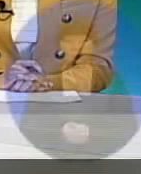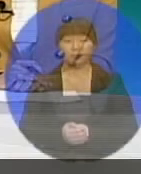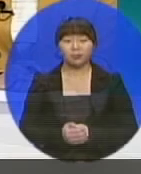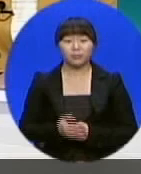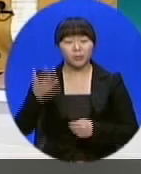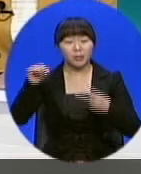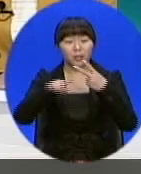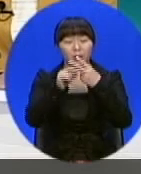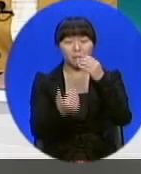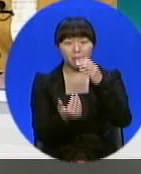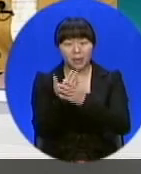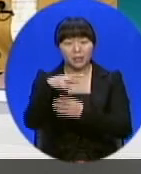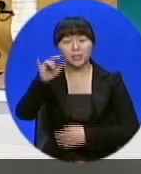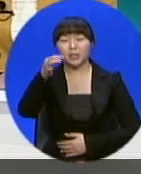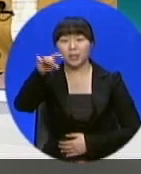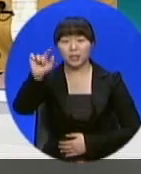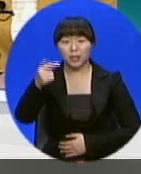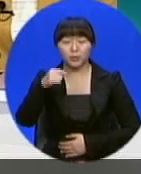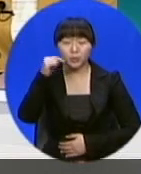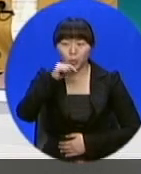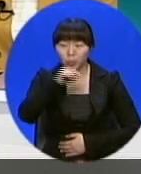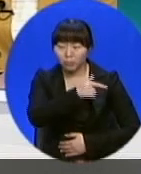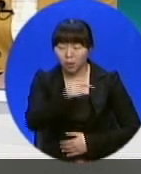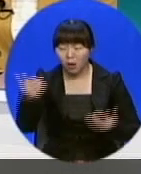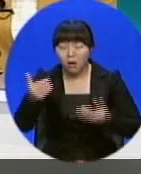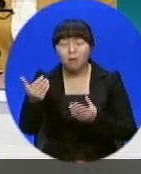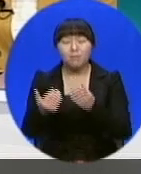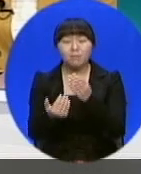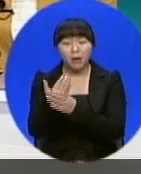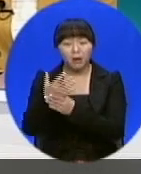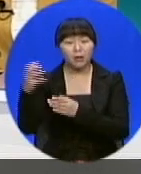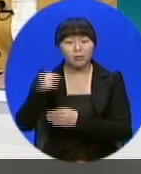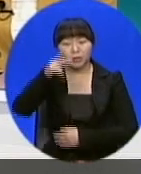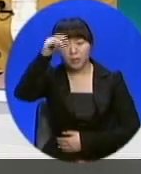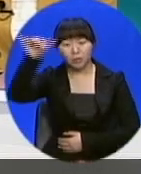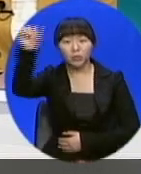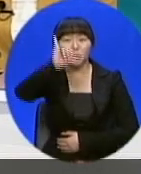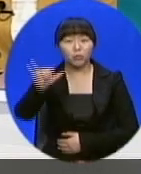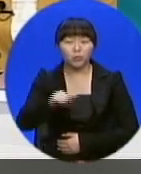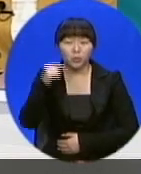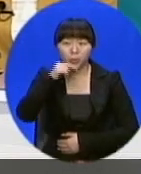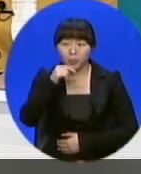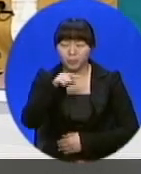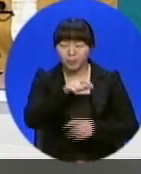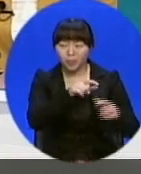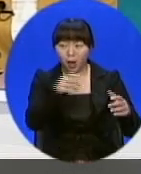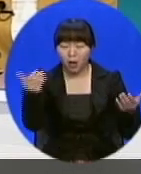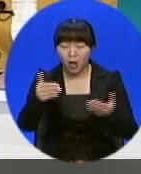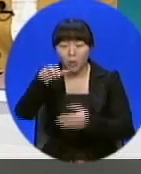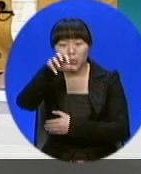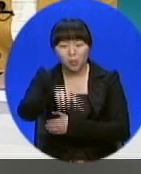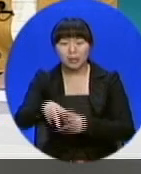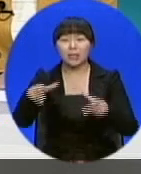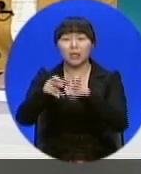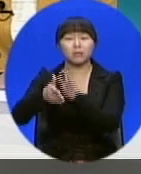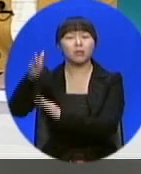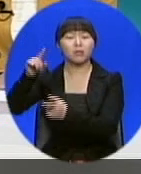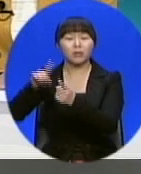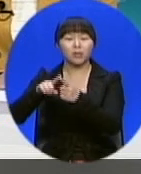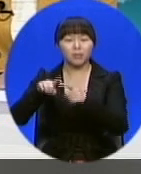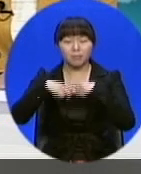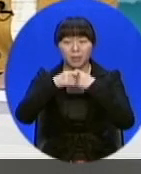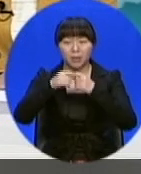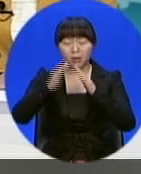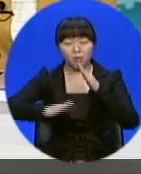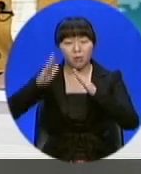지난 2월에 발생한 신안 염전 사건 발생 이후 경찰청이 전국에 있는 염전과 양식장, 장애인 시설 등에 대해